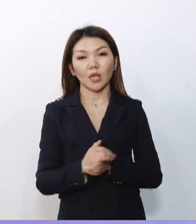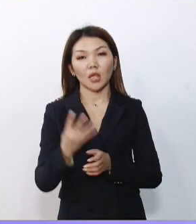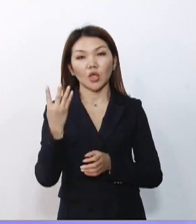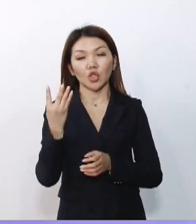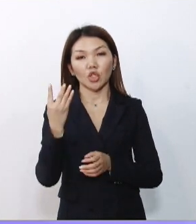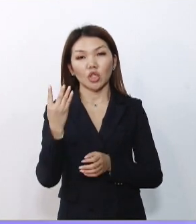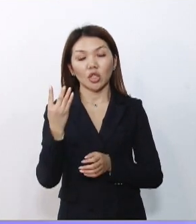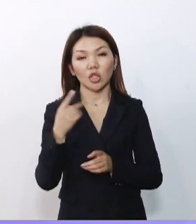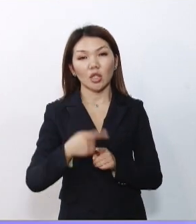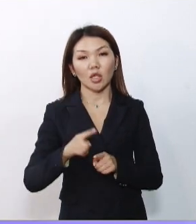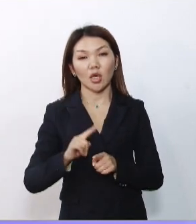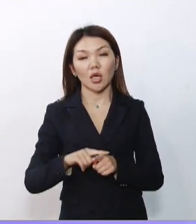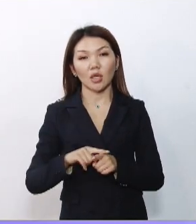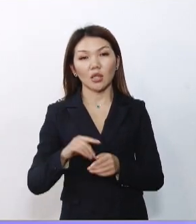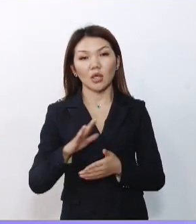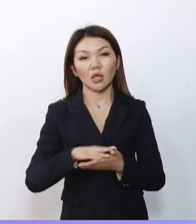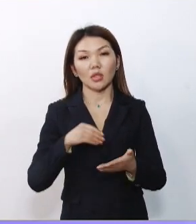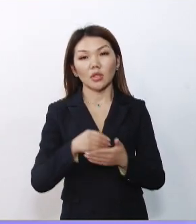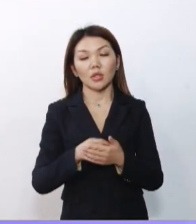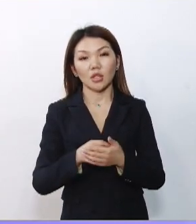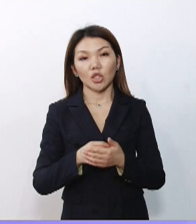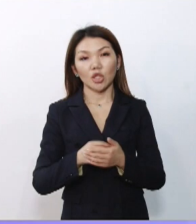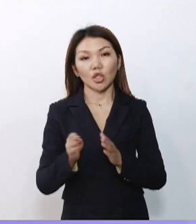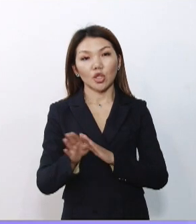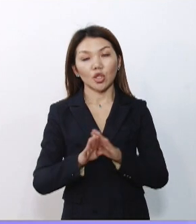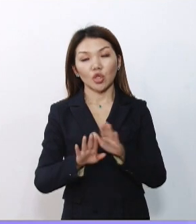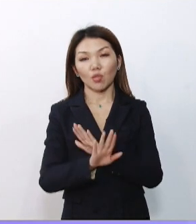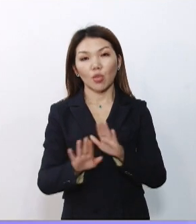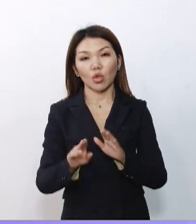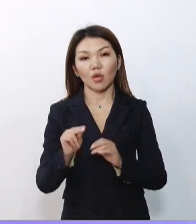4 – это значение неполного частного.